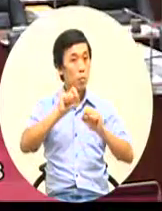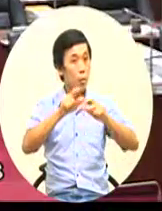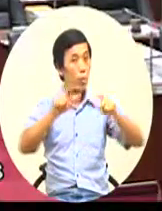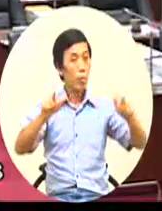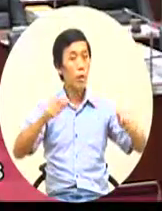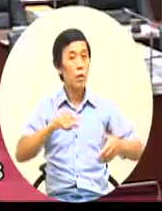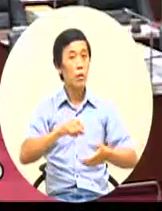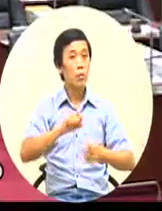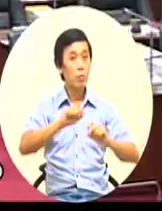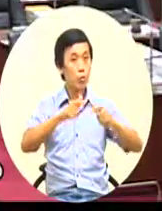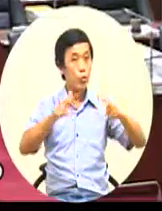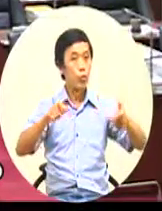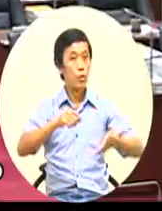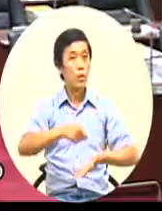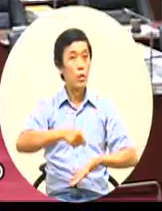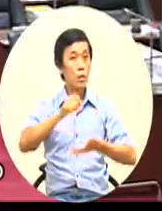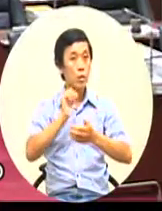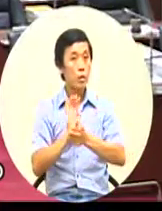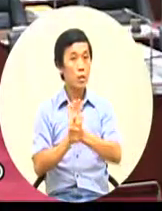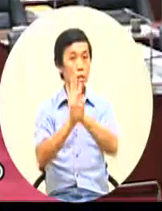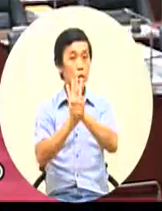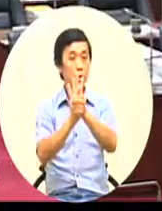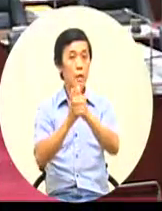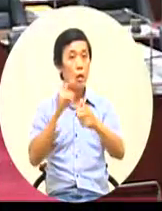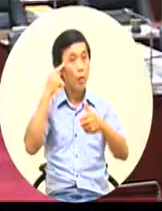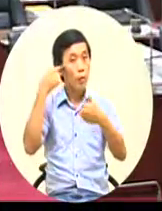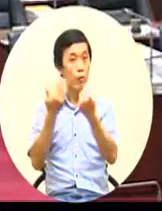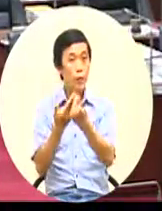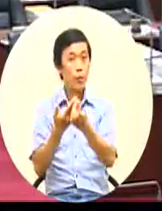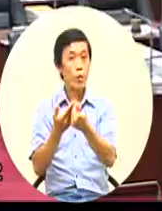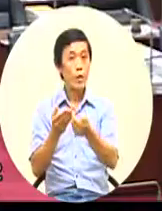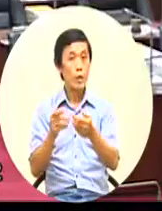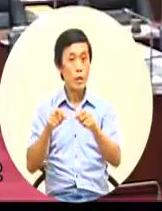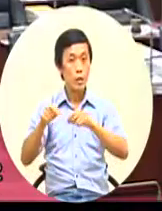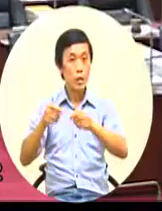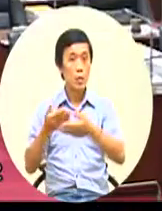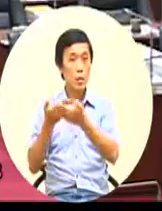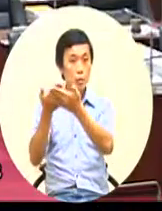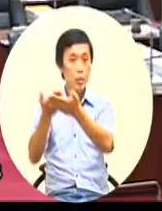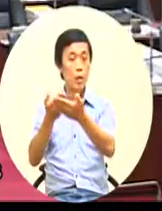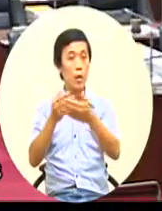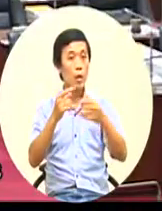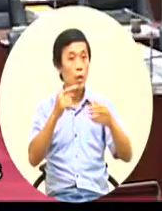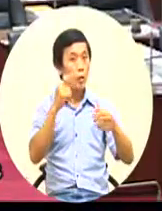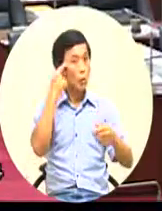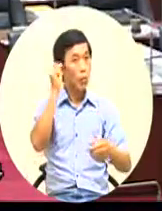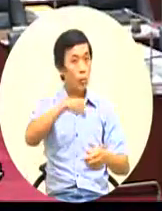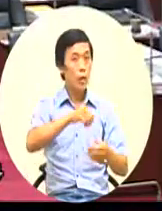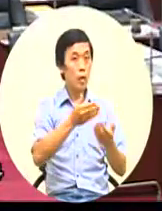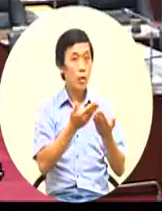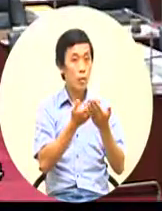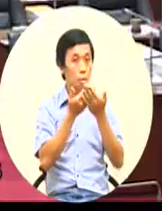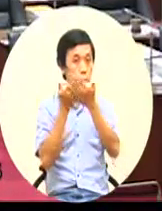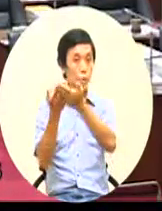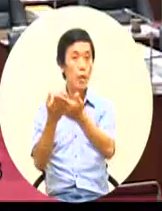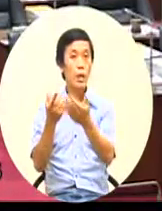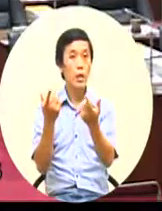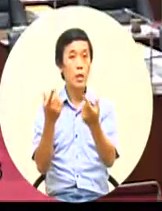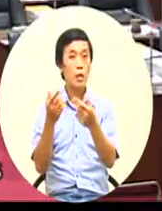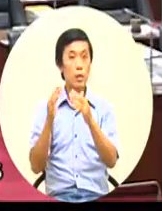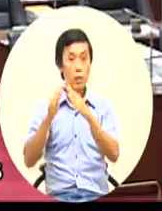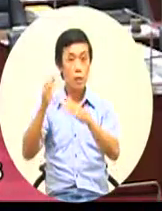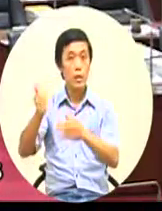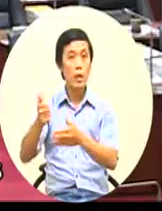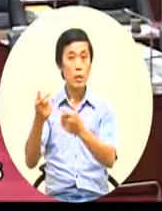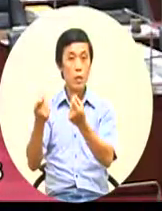上反对的陈情书，也有支持的陈情书来给市长。我相信一个多元的社会，不只是只有把反